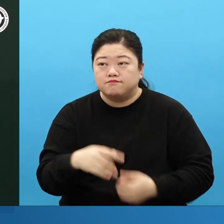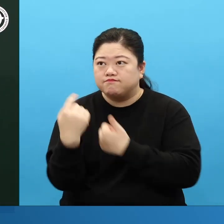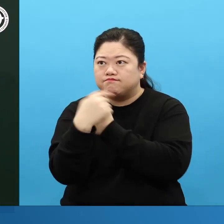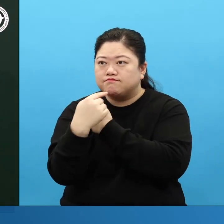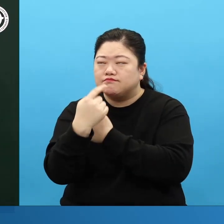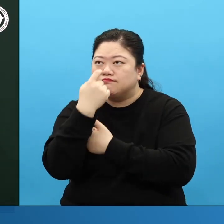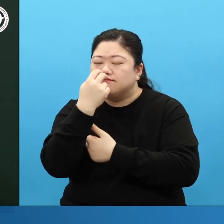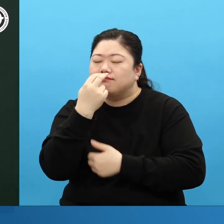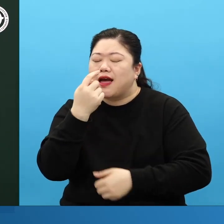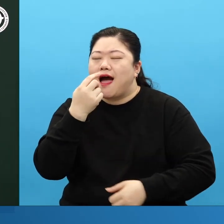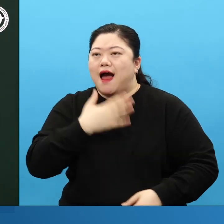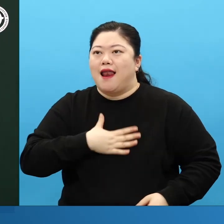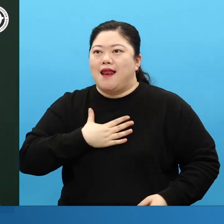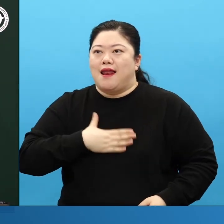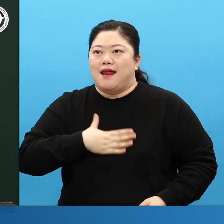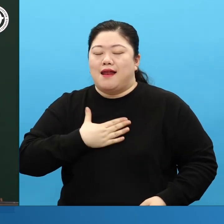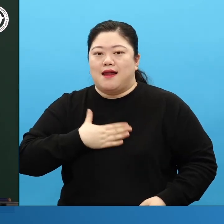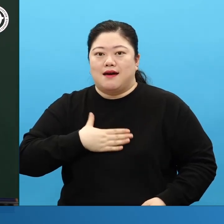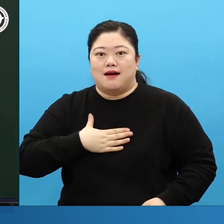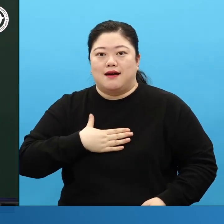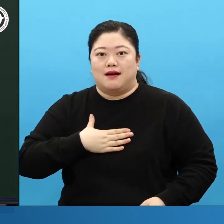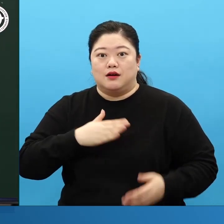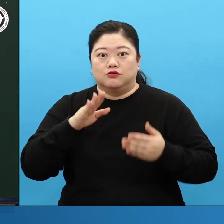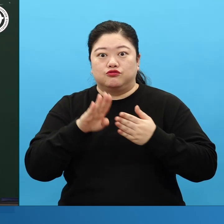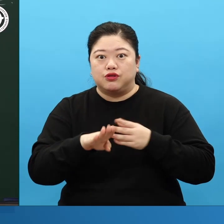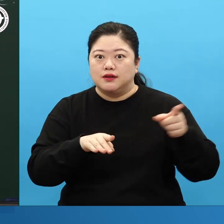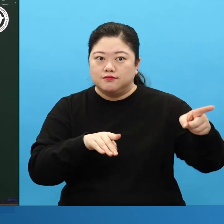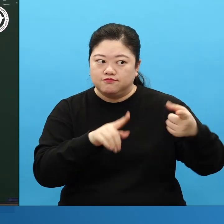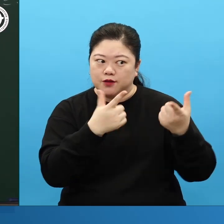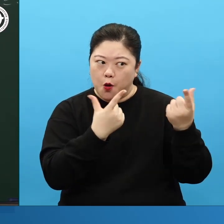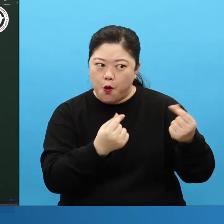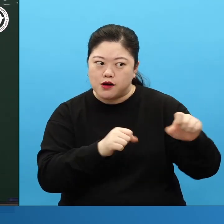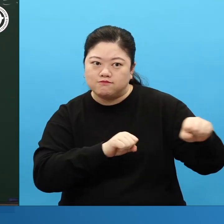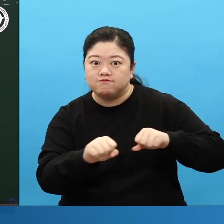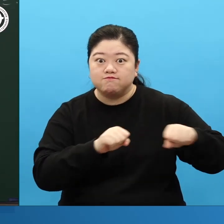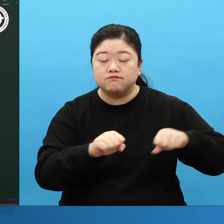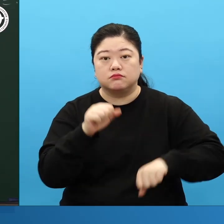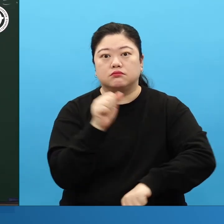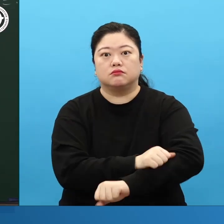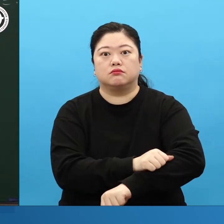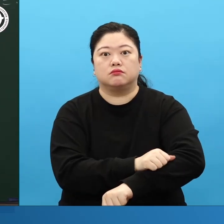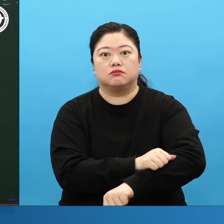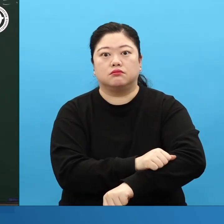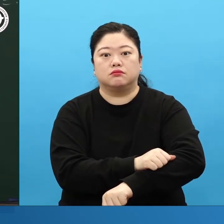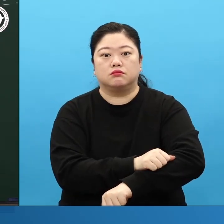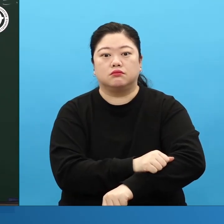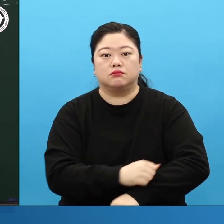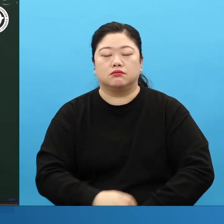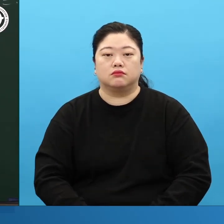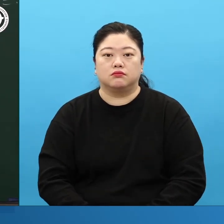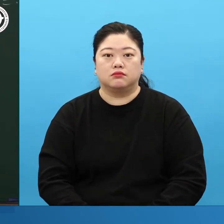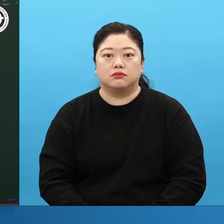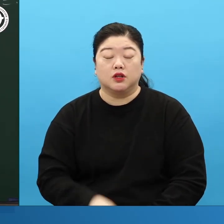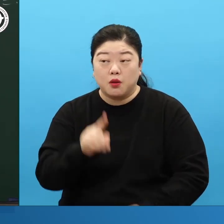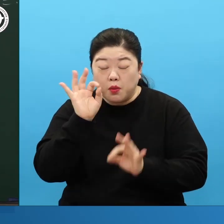렘넌트들하고 잘 얘기하고 명심해야 됩니다. Por eso tenemos que hablarlo y tenerlo muy en cuenta al hablar con los remanentes. 저는